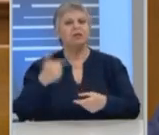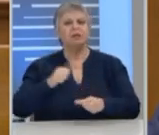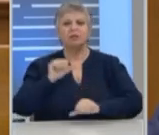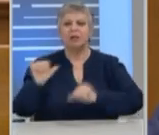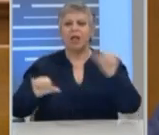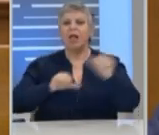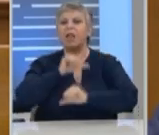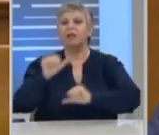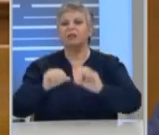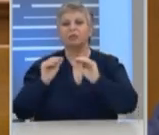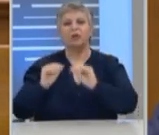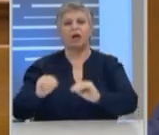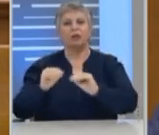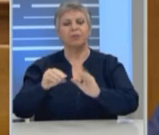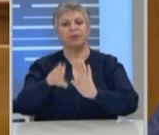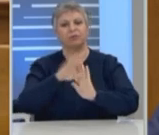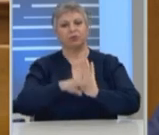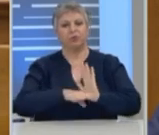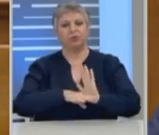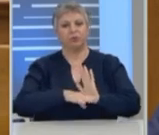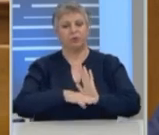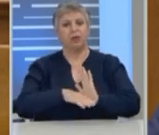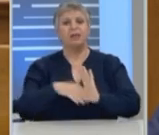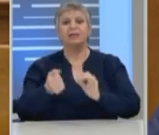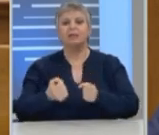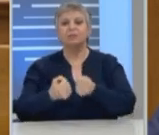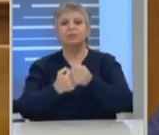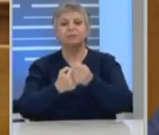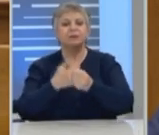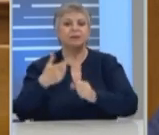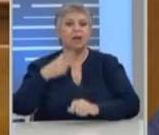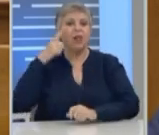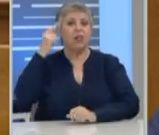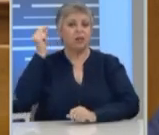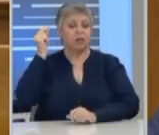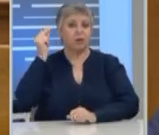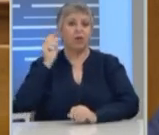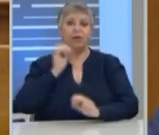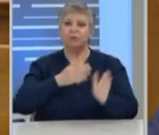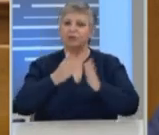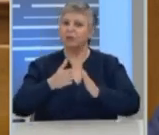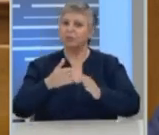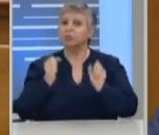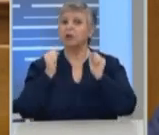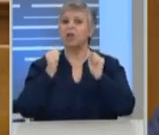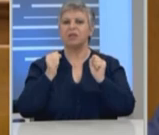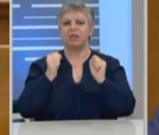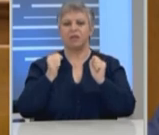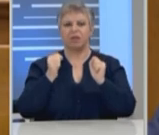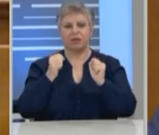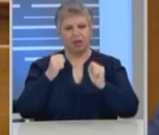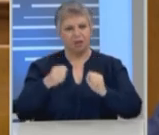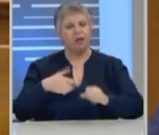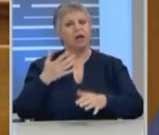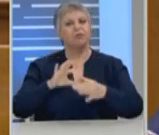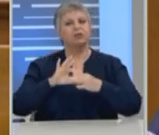εκπαιδευτικού συστήματος και την ενίσχυση του λυκείου. Βεβαίως και την υγεία, με την συνέχιση της σκληρής